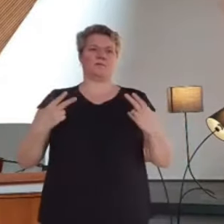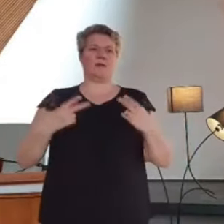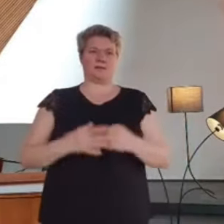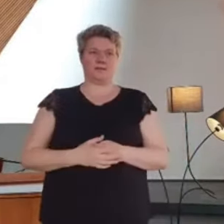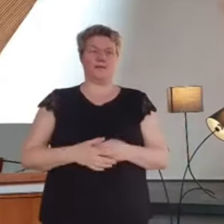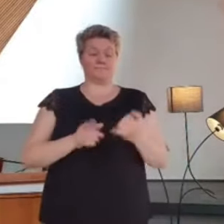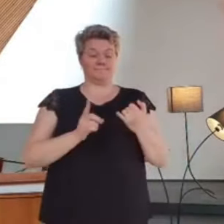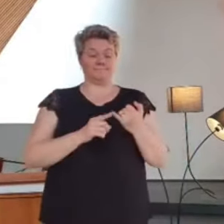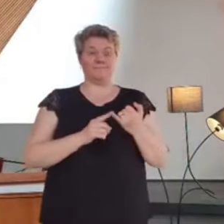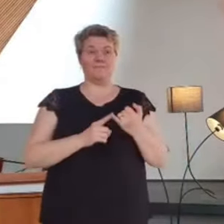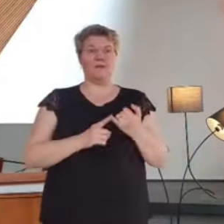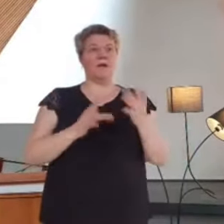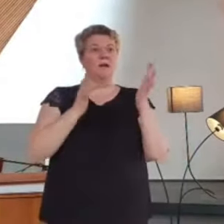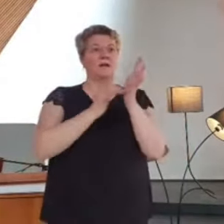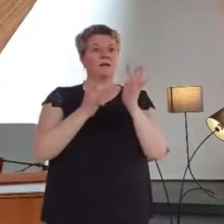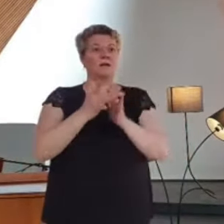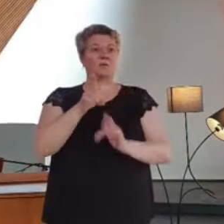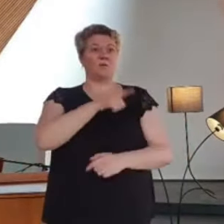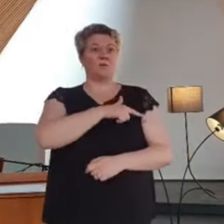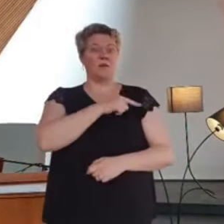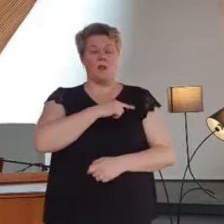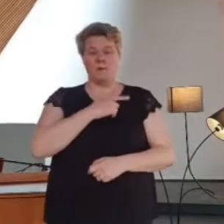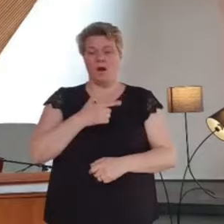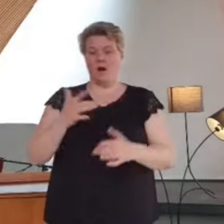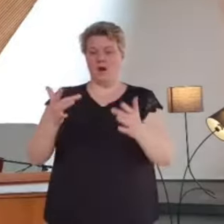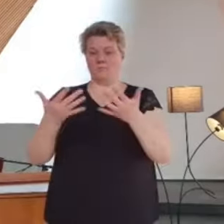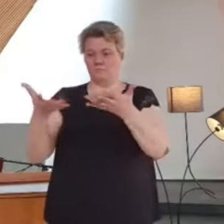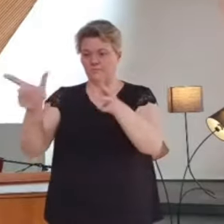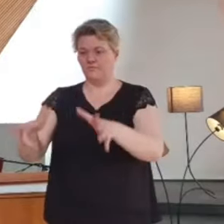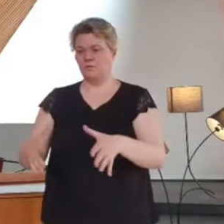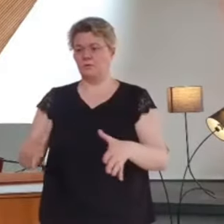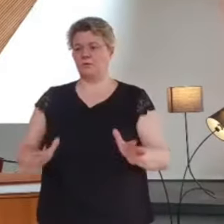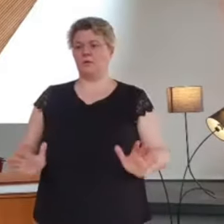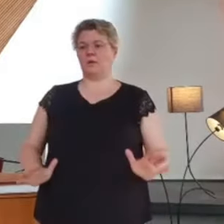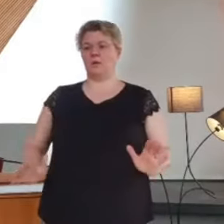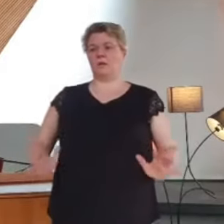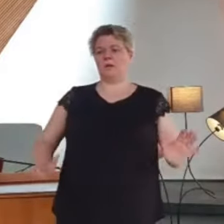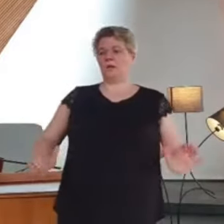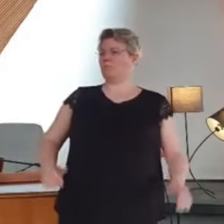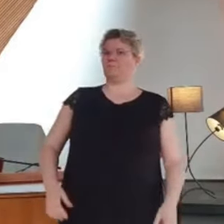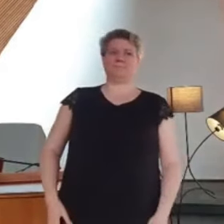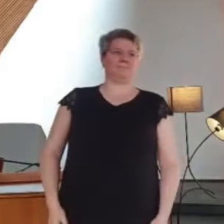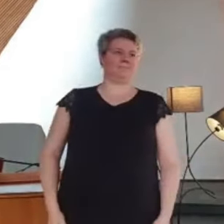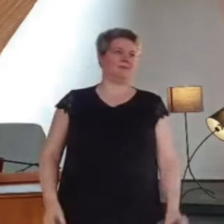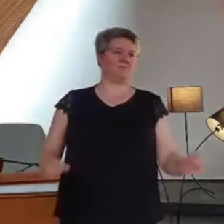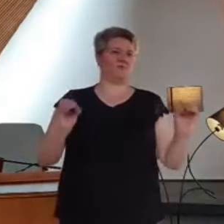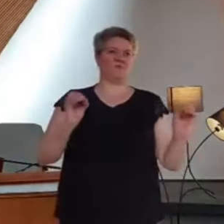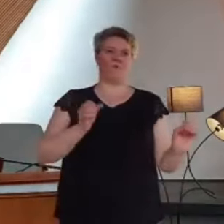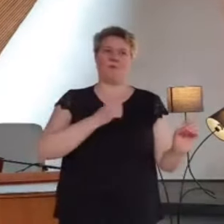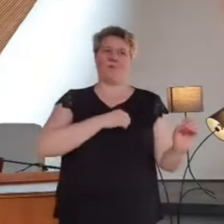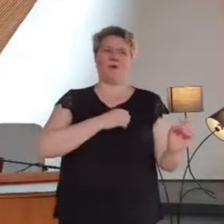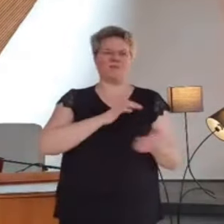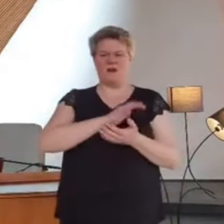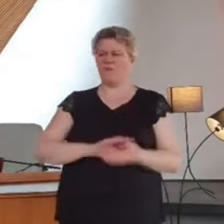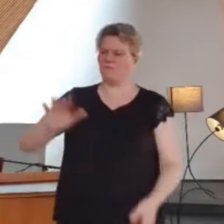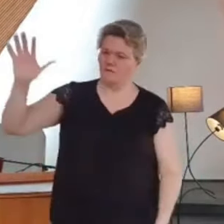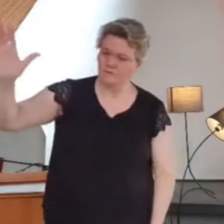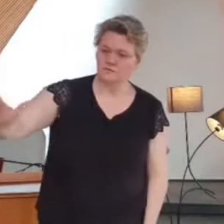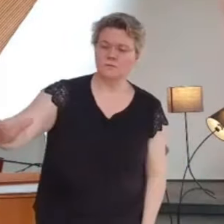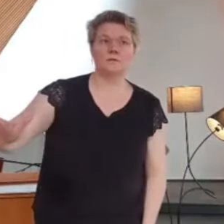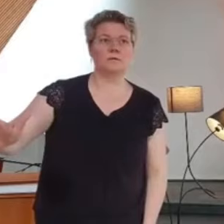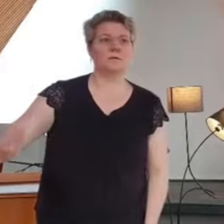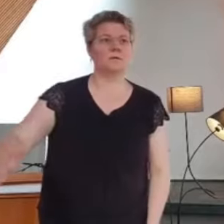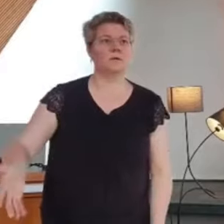Jesus hatte nämlich keine Berührungsängste. Jesus hat die Leute angefasst. Er berührt